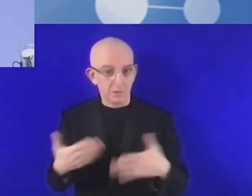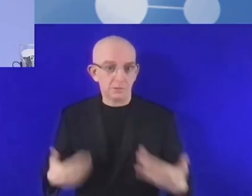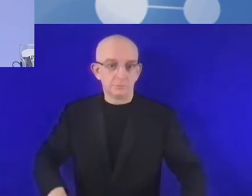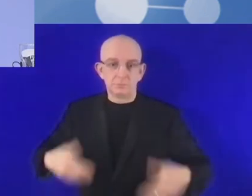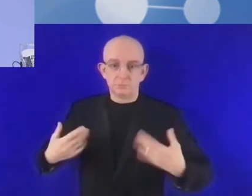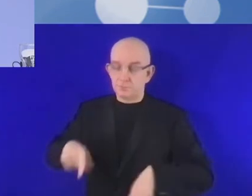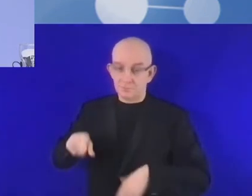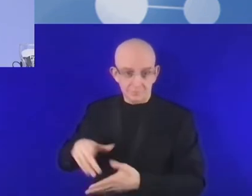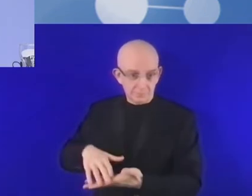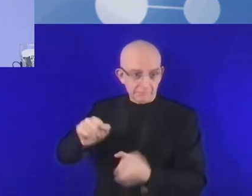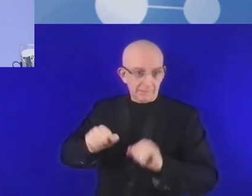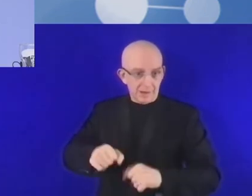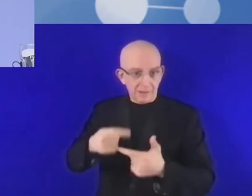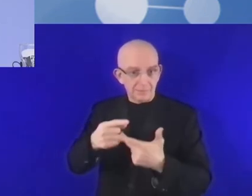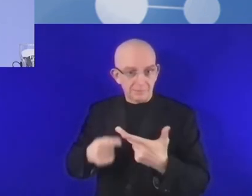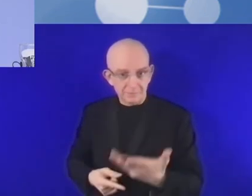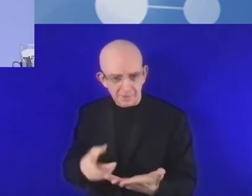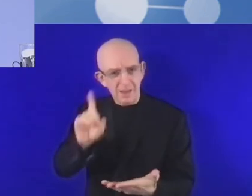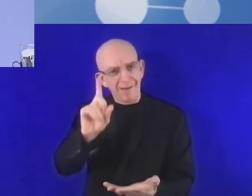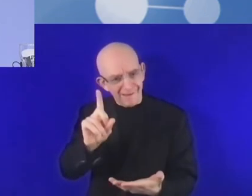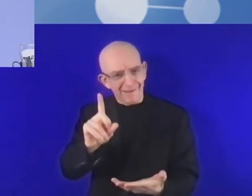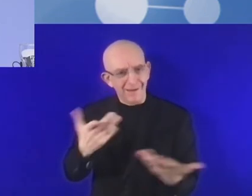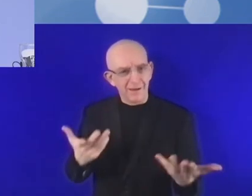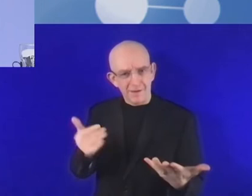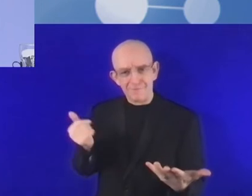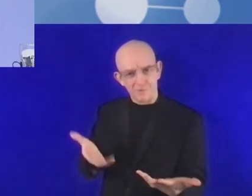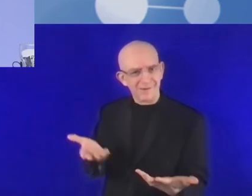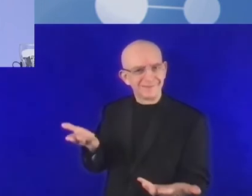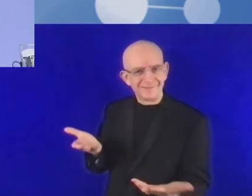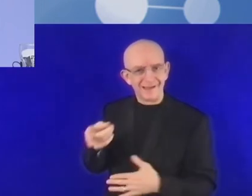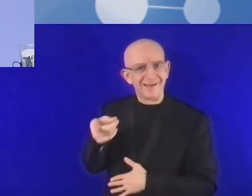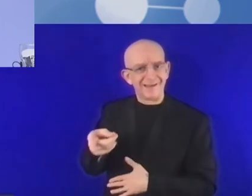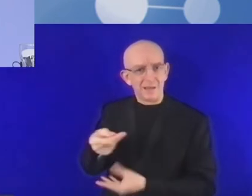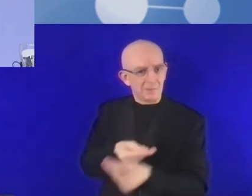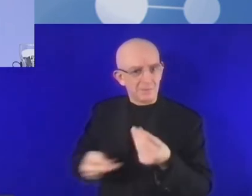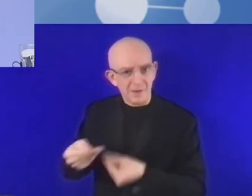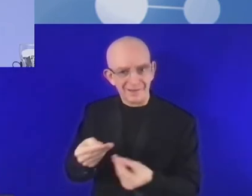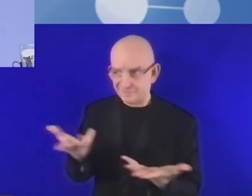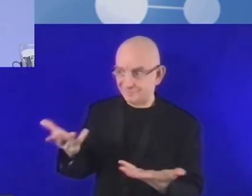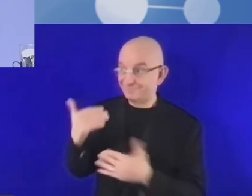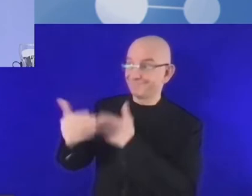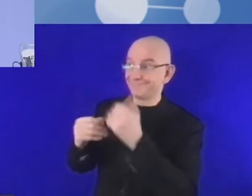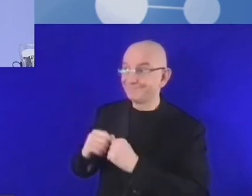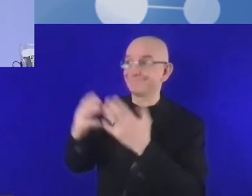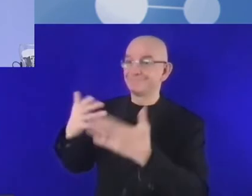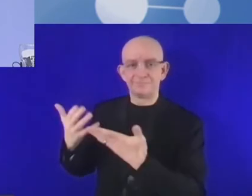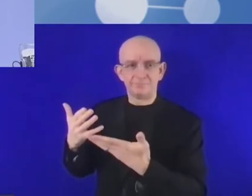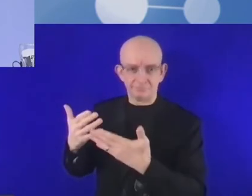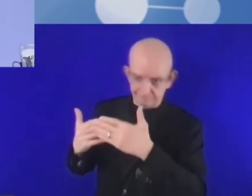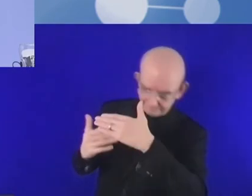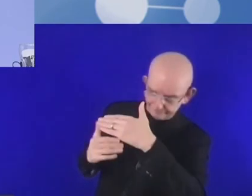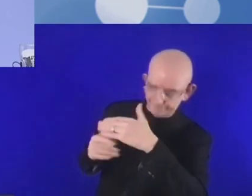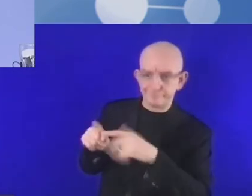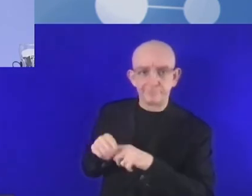能够达到5800亿，这是一个非常大的潜力。那么在这些其他的一